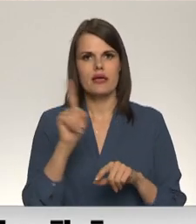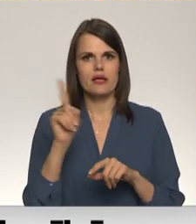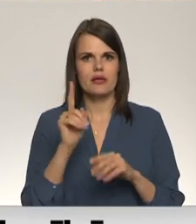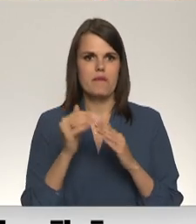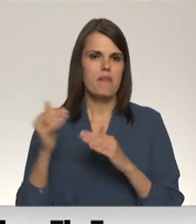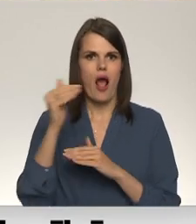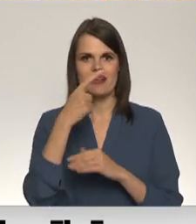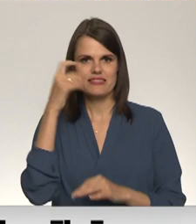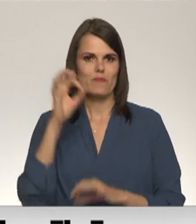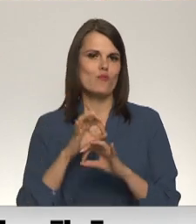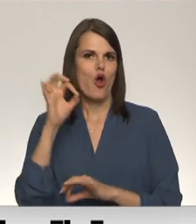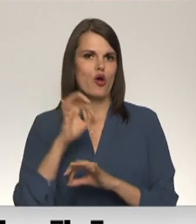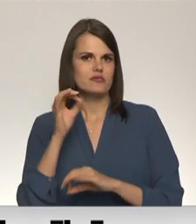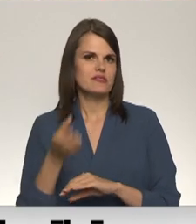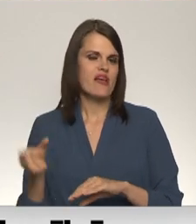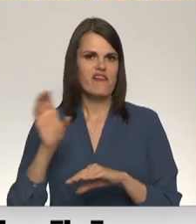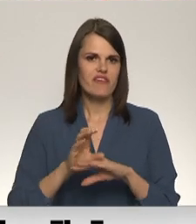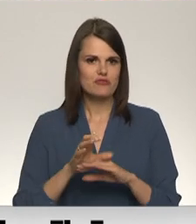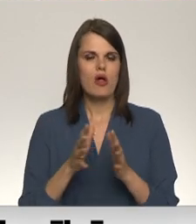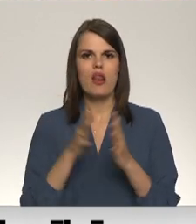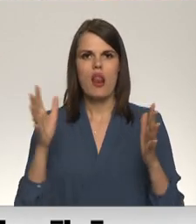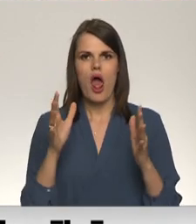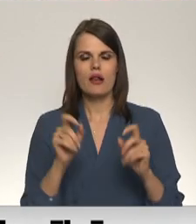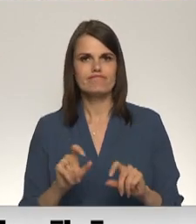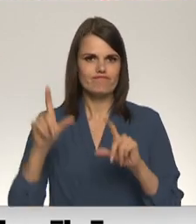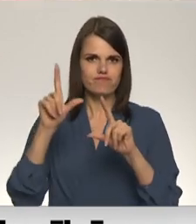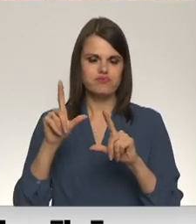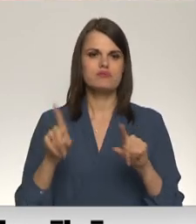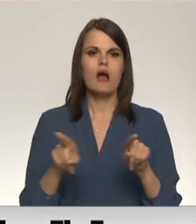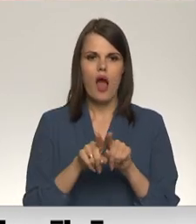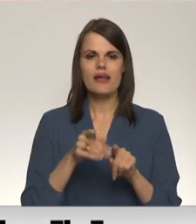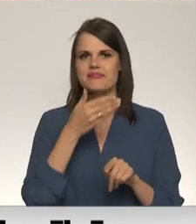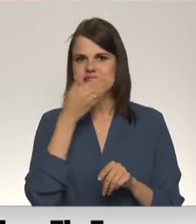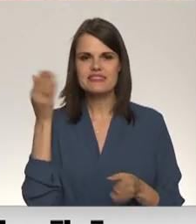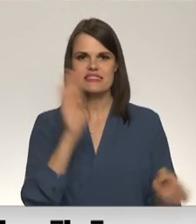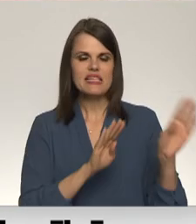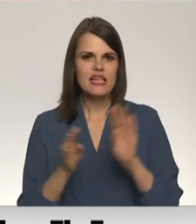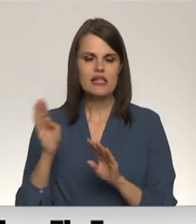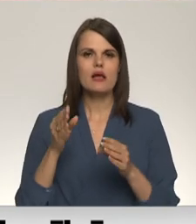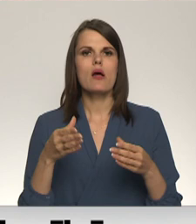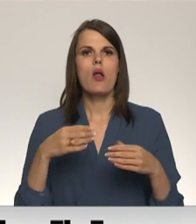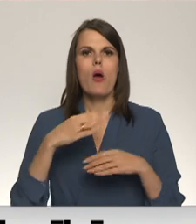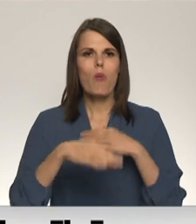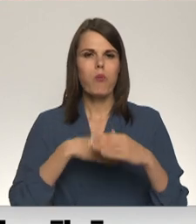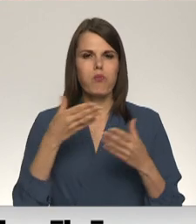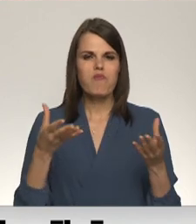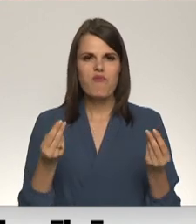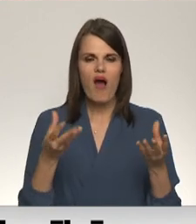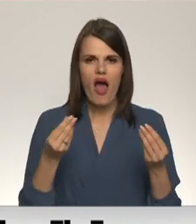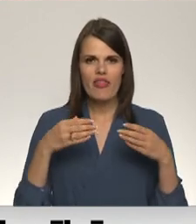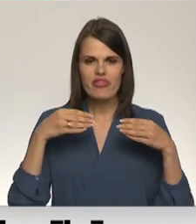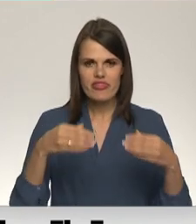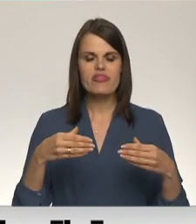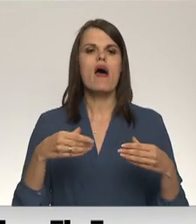pārsniec 100%. Diezgan liels pieaugums ir arī, ja mēs skatāmies siltinājumus, tas pats putopolisterols, vate, tiem